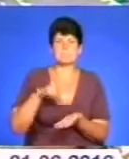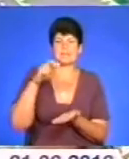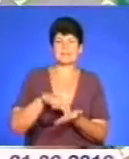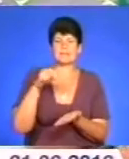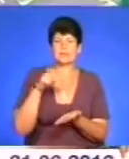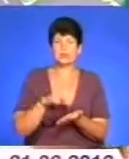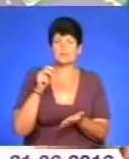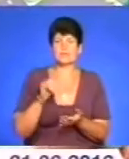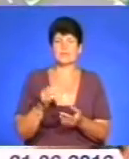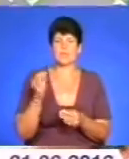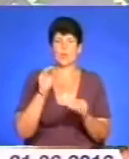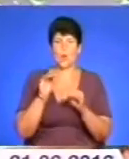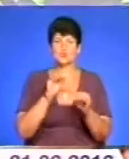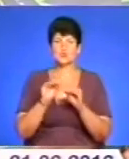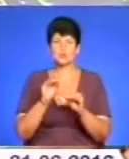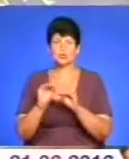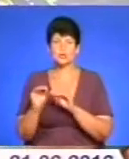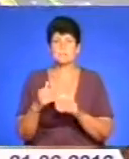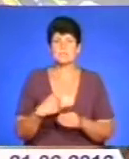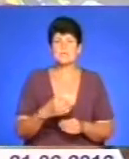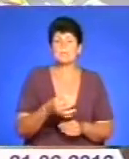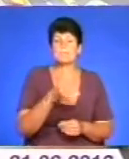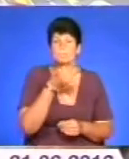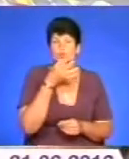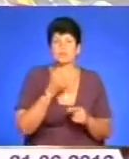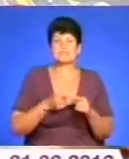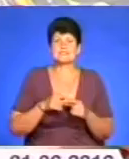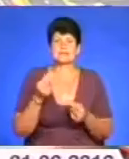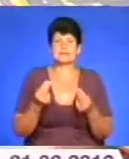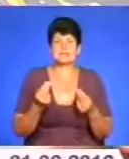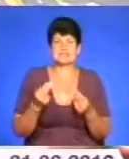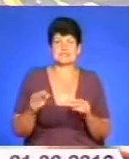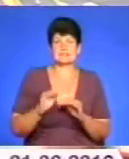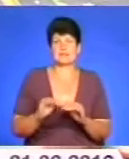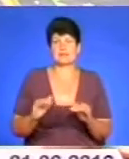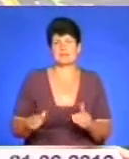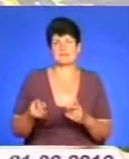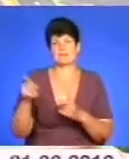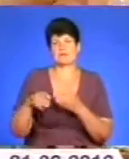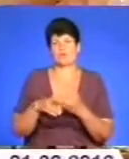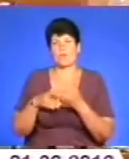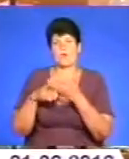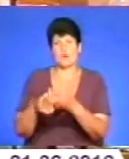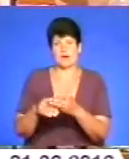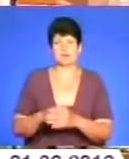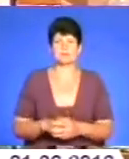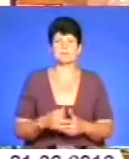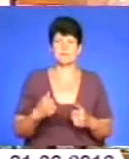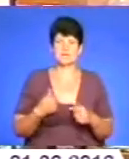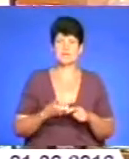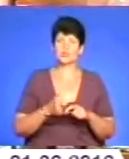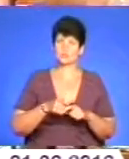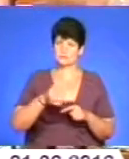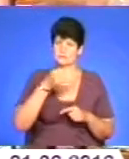отакий конструктор. Мені подобається гратися з малими і їм допомагати. Мені дуже